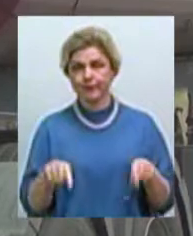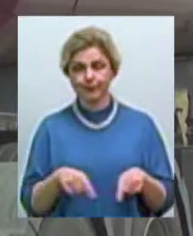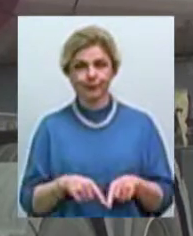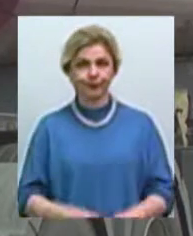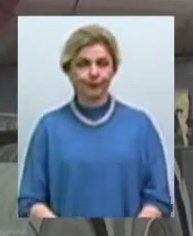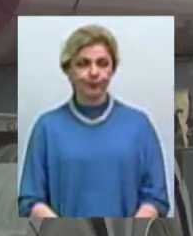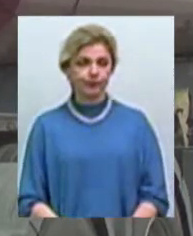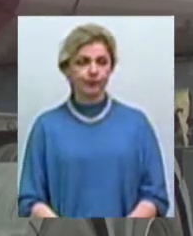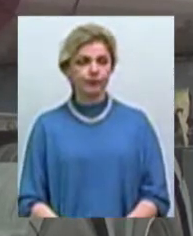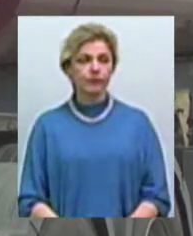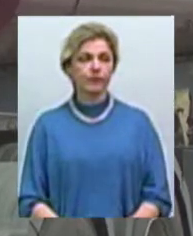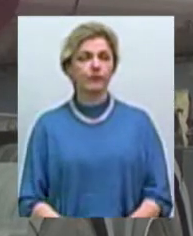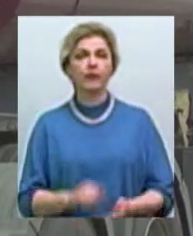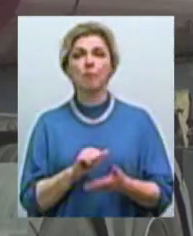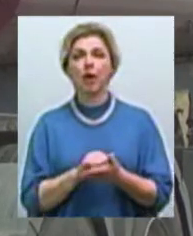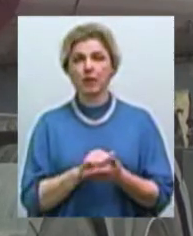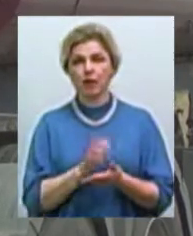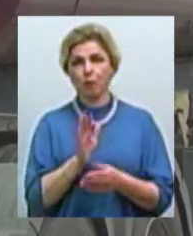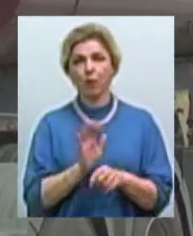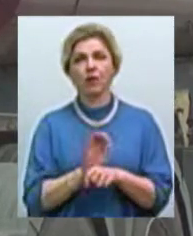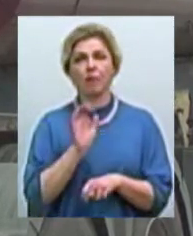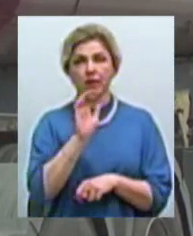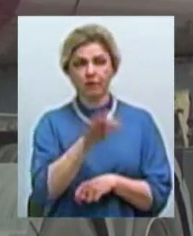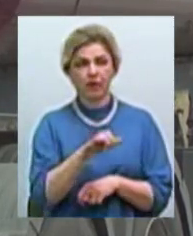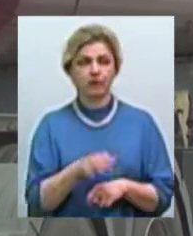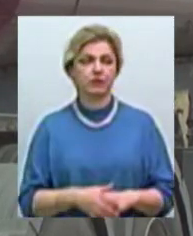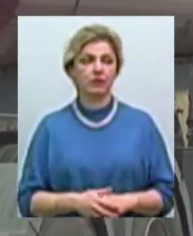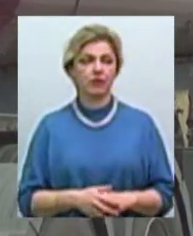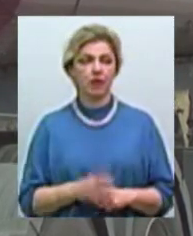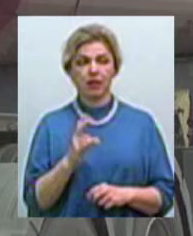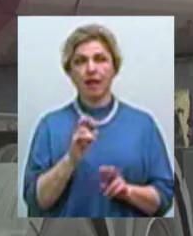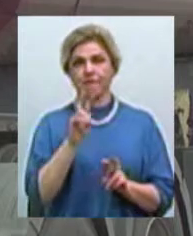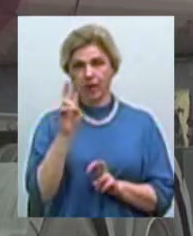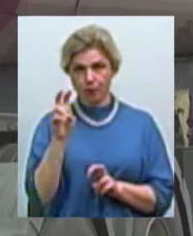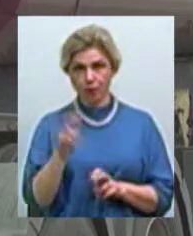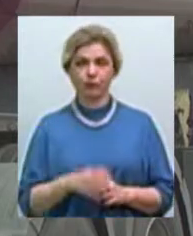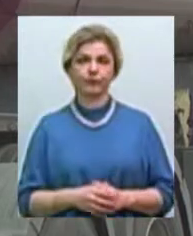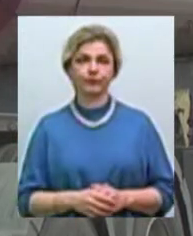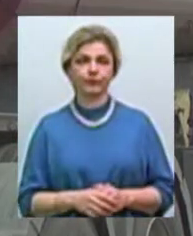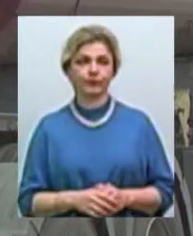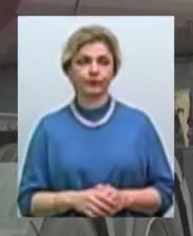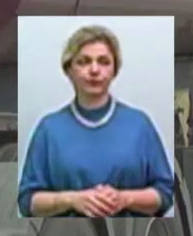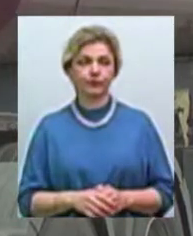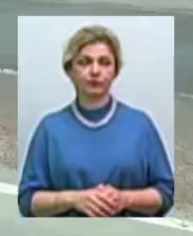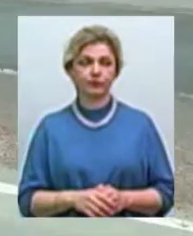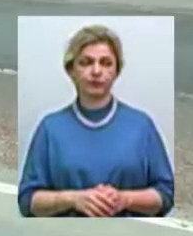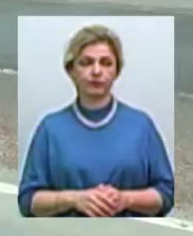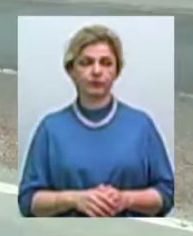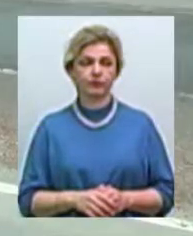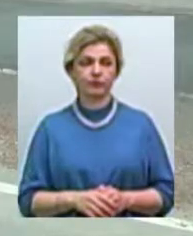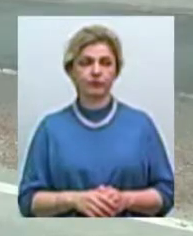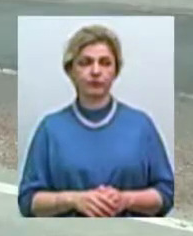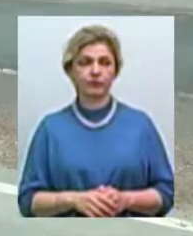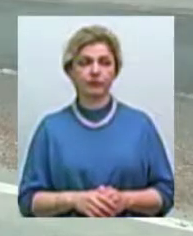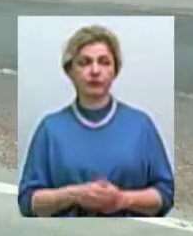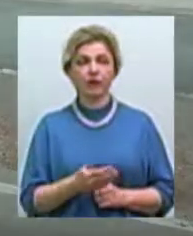Вот. Матеріали будуть направлятися на фірму. Так.